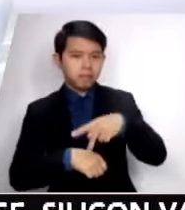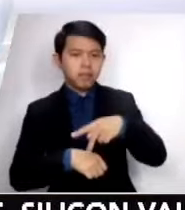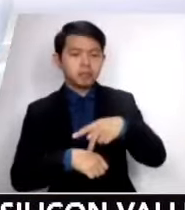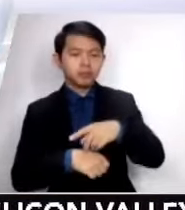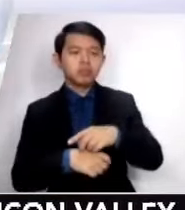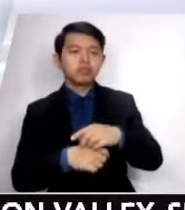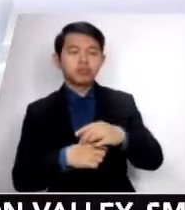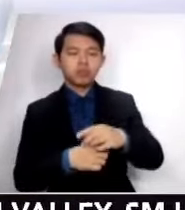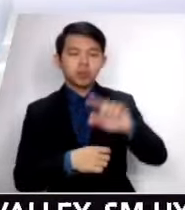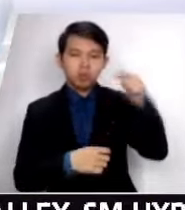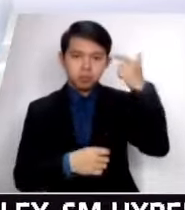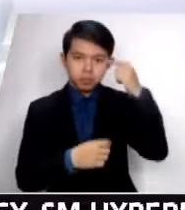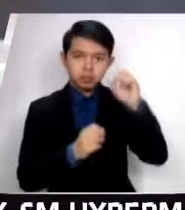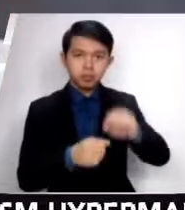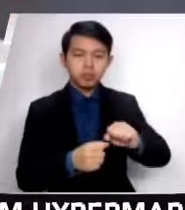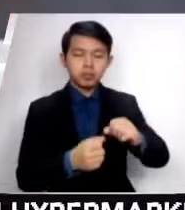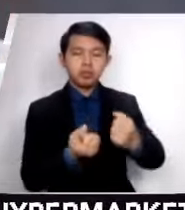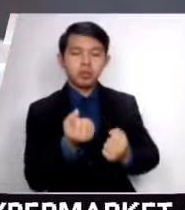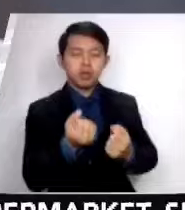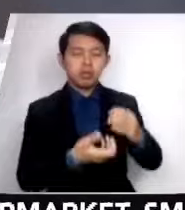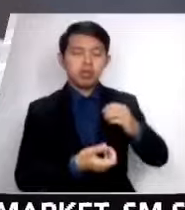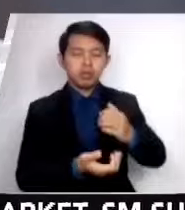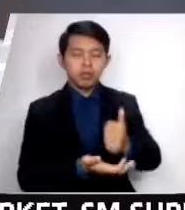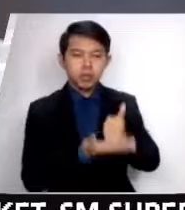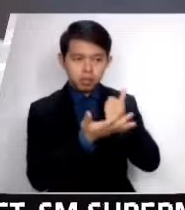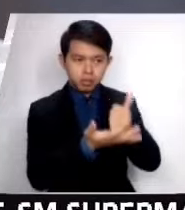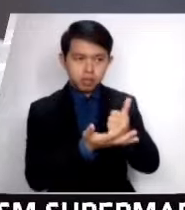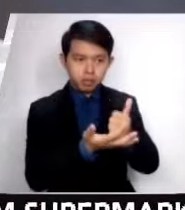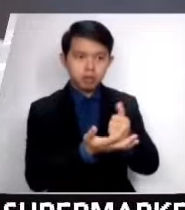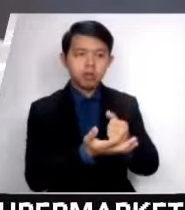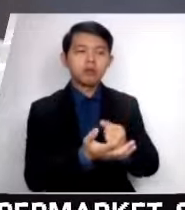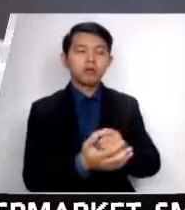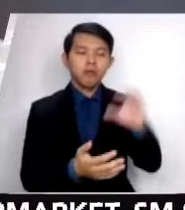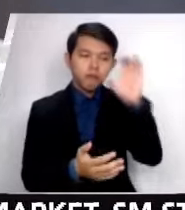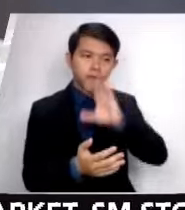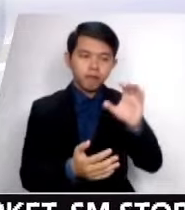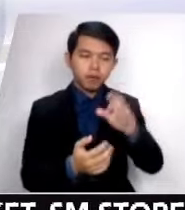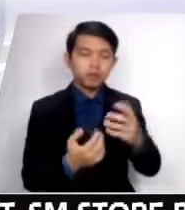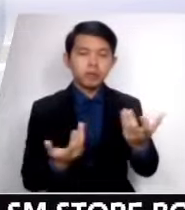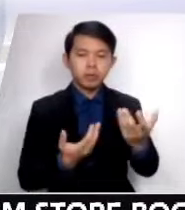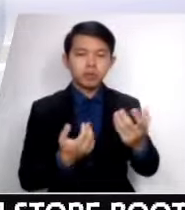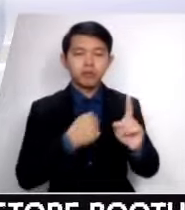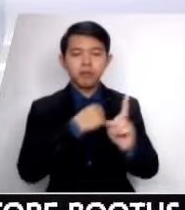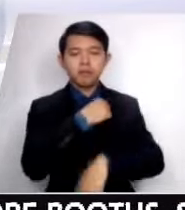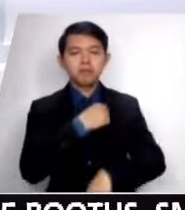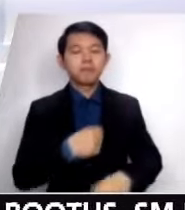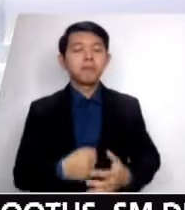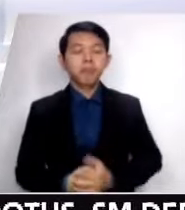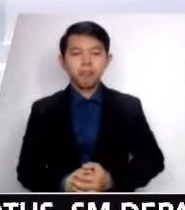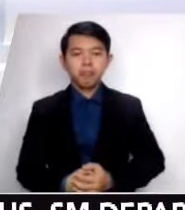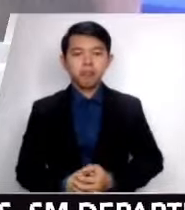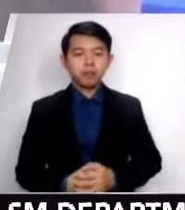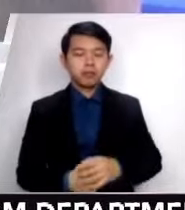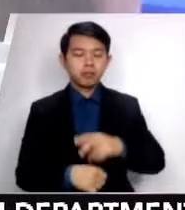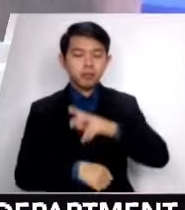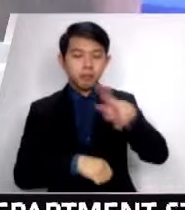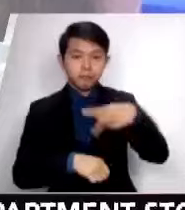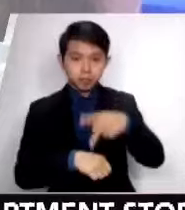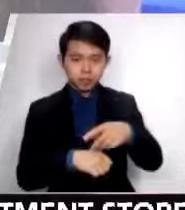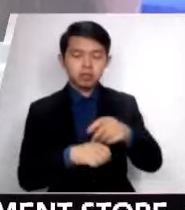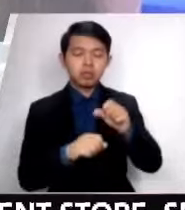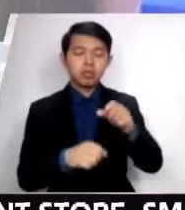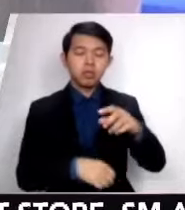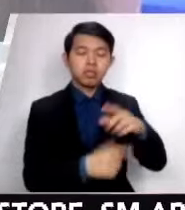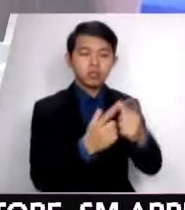Under RAA, the authorities of Japan and the Philippines shall assist each other in the arrest